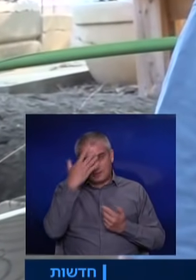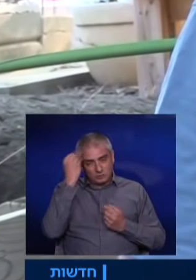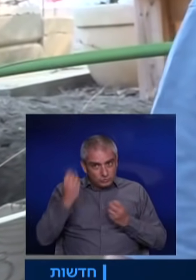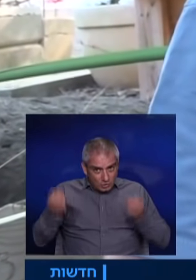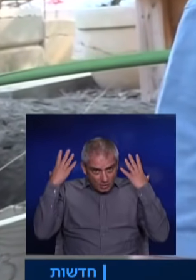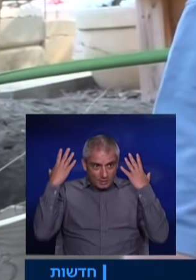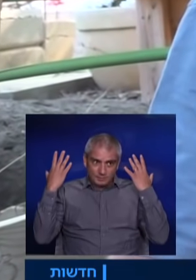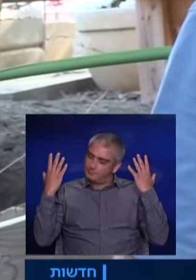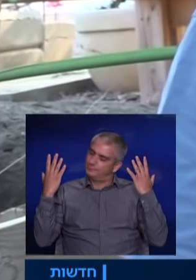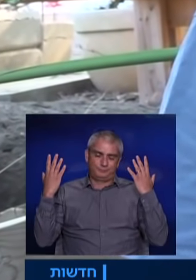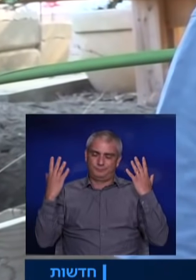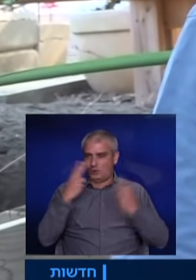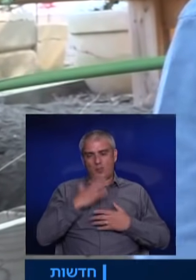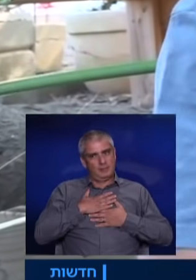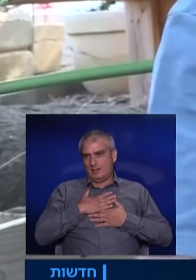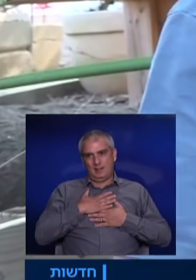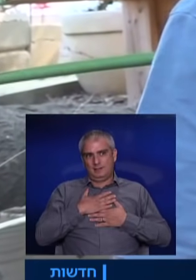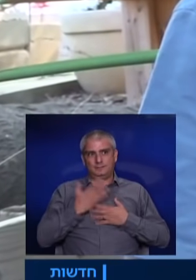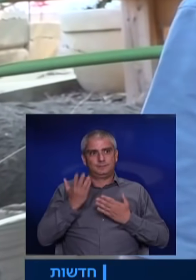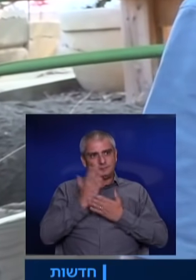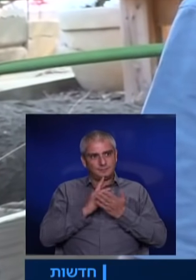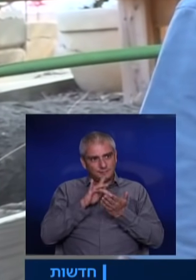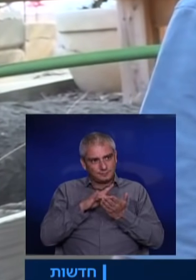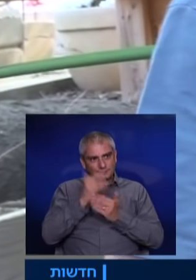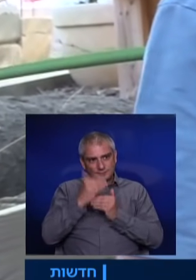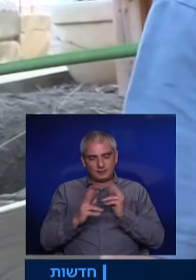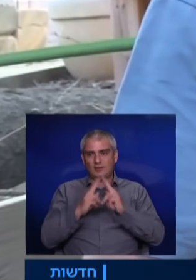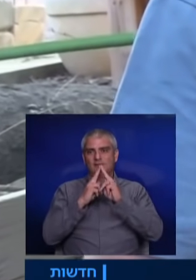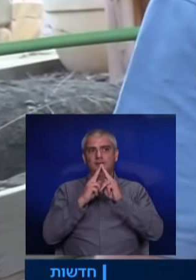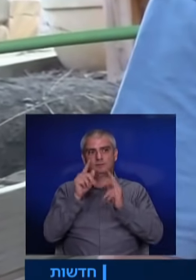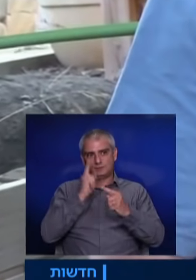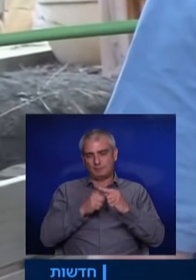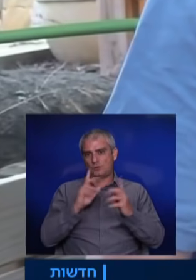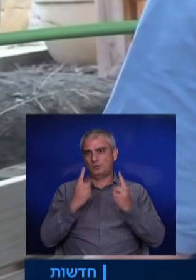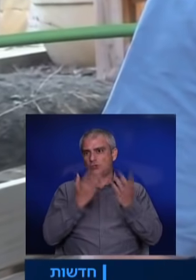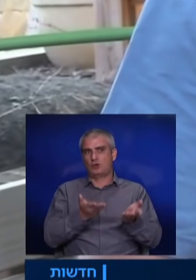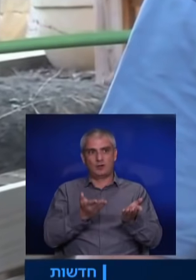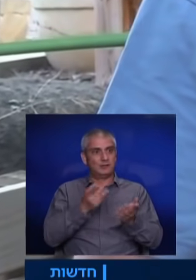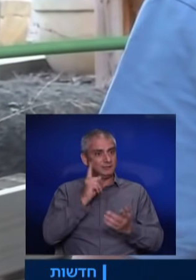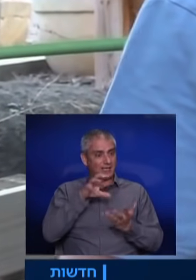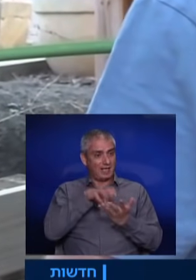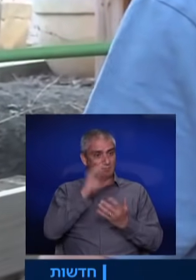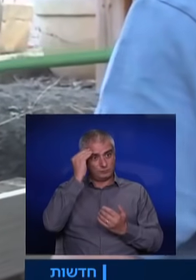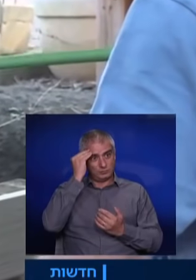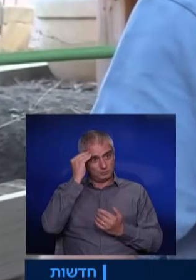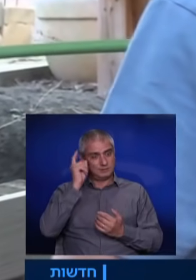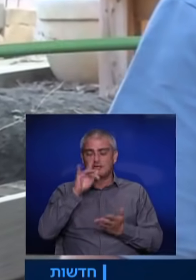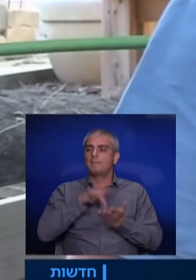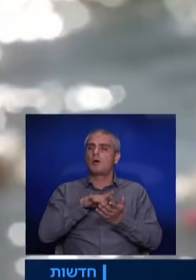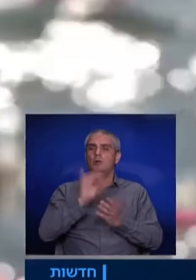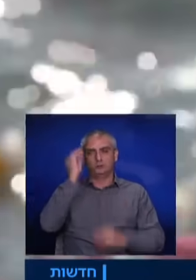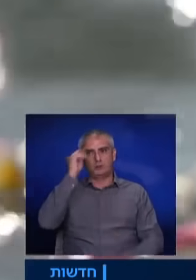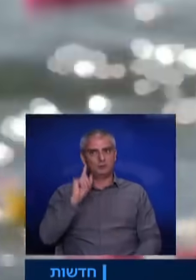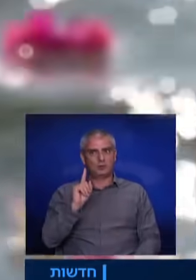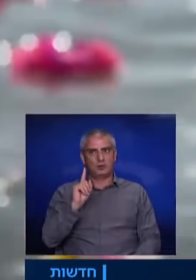מהכל, לא נראה. צריך איזה מקום שבסוף נפגשים, וזה בדיוק מה שקורה. מה, צריך אבן כדי לזכור? צריך מקום בשביל